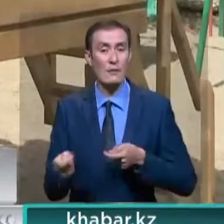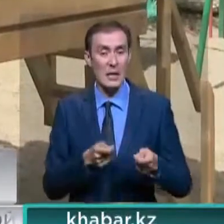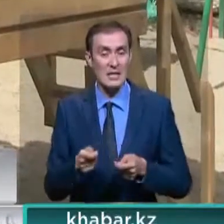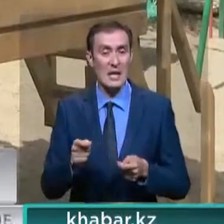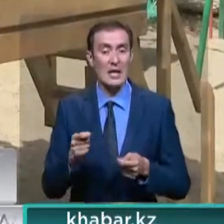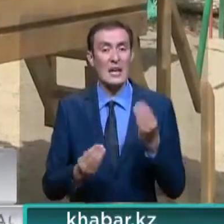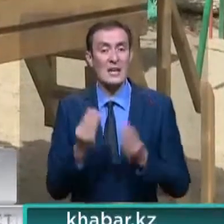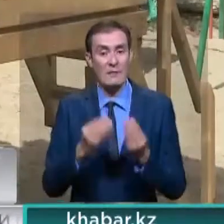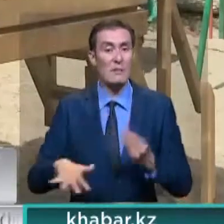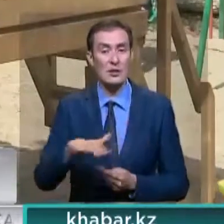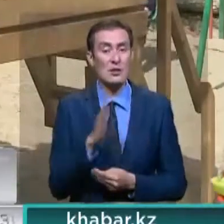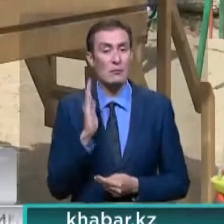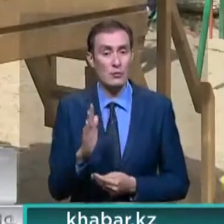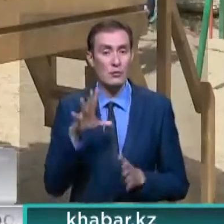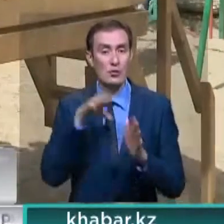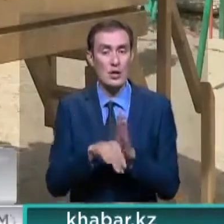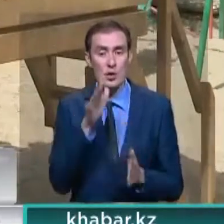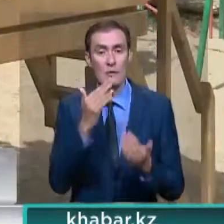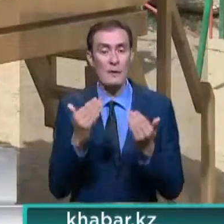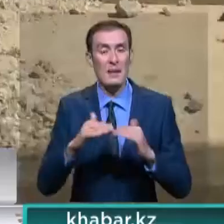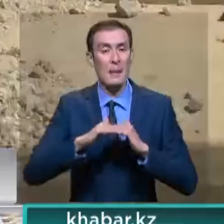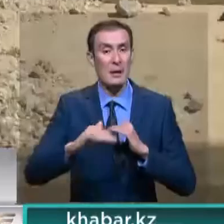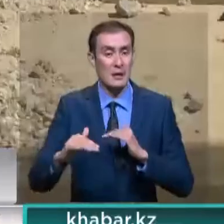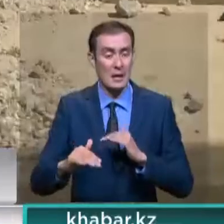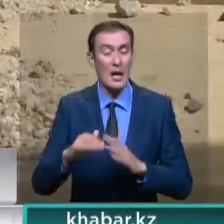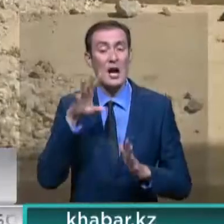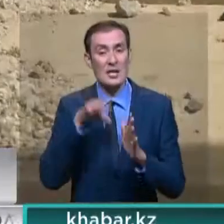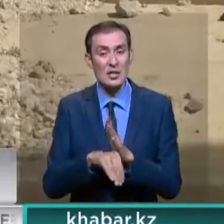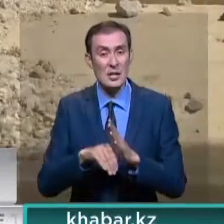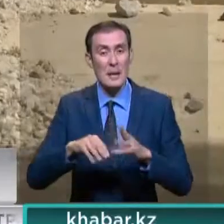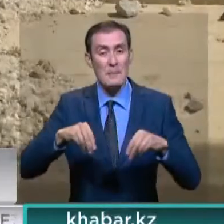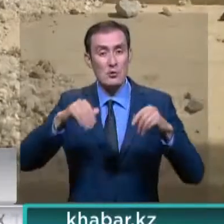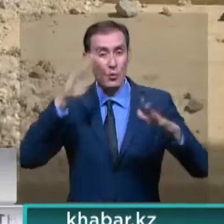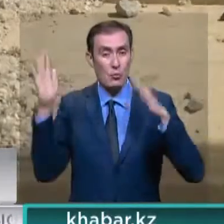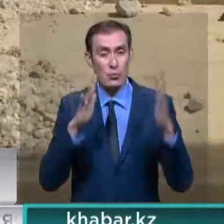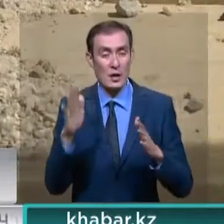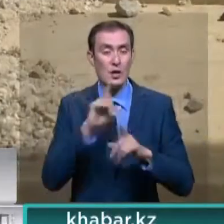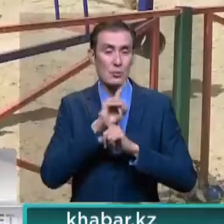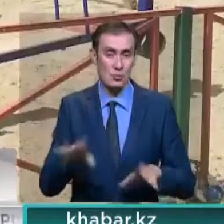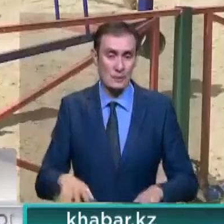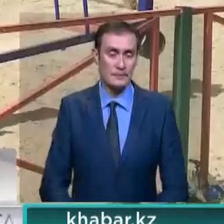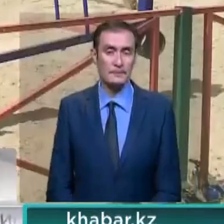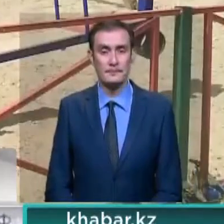на площадках предусматривают уже современное покрытие. А значит, о песчаных бурях во дворах можно будет